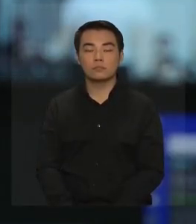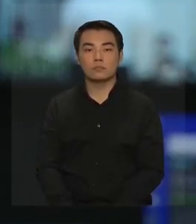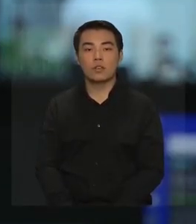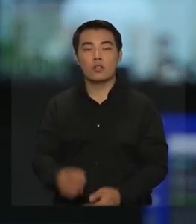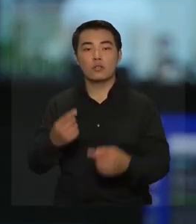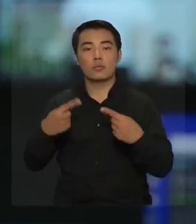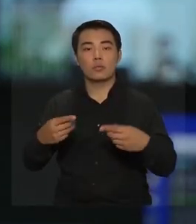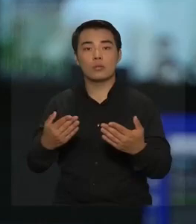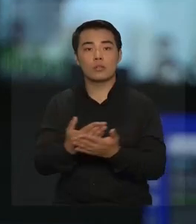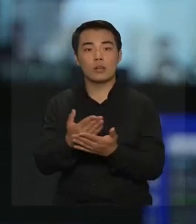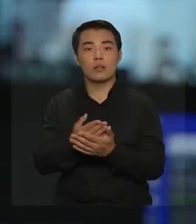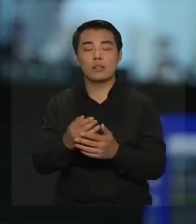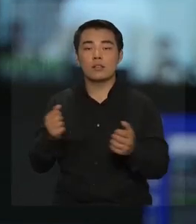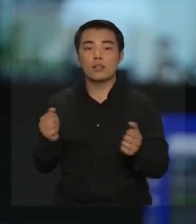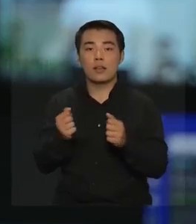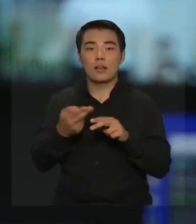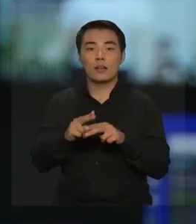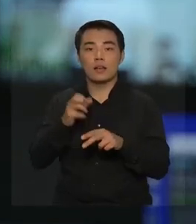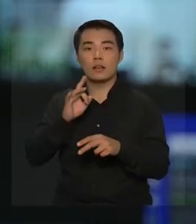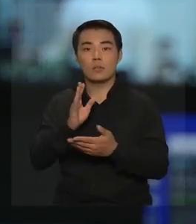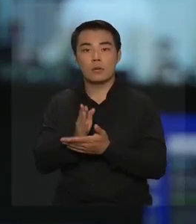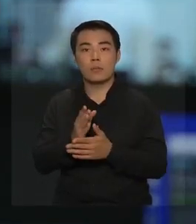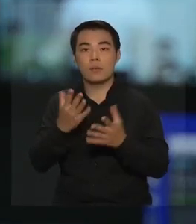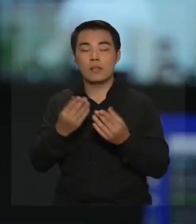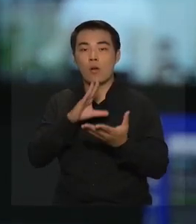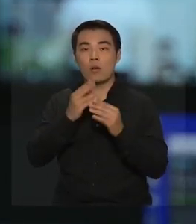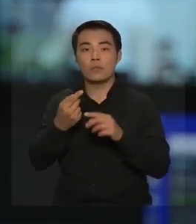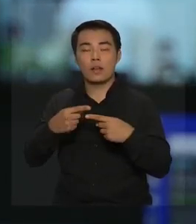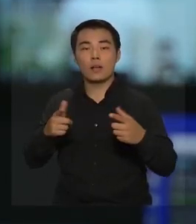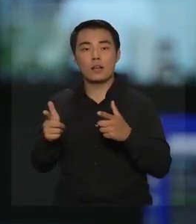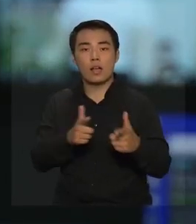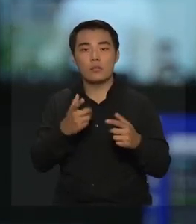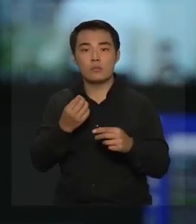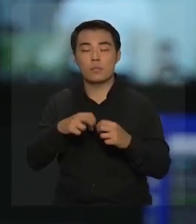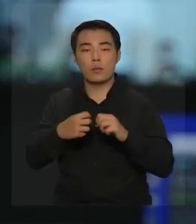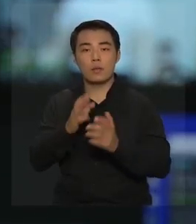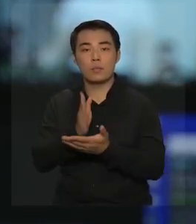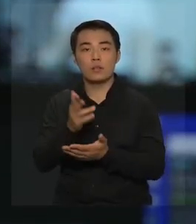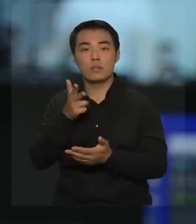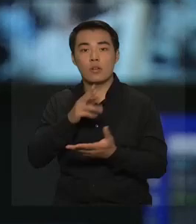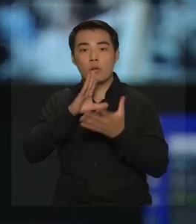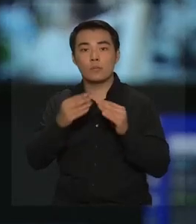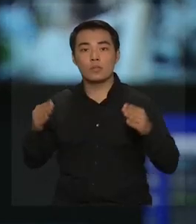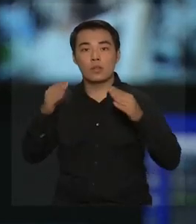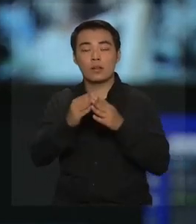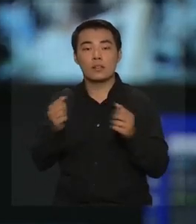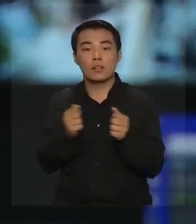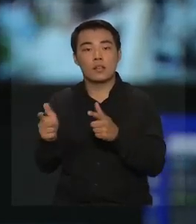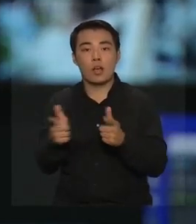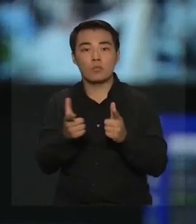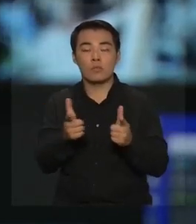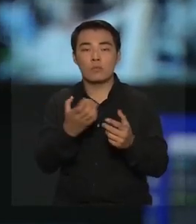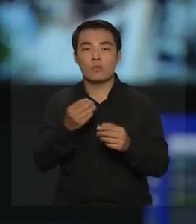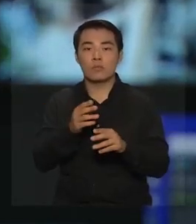Өзге де жаңалықтар. Қыс қырастында кей өңірлердің дайындығы тіптен сын көтермейді. 3000-дай тұрғын үйде қысқа әзірлік әлі күнге